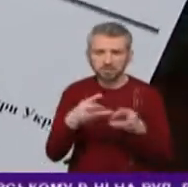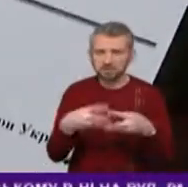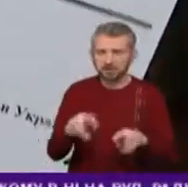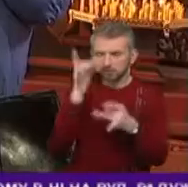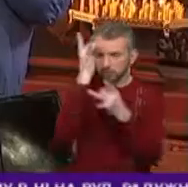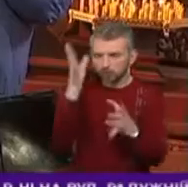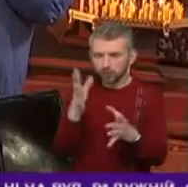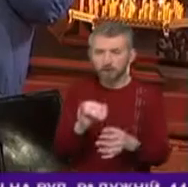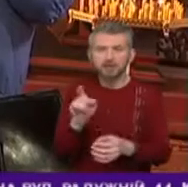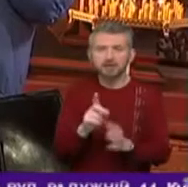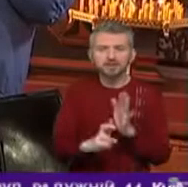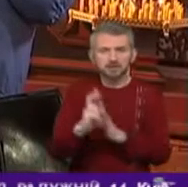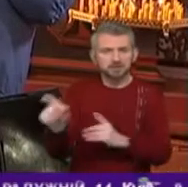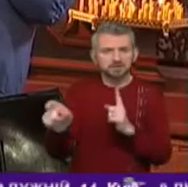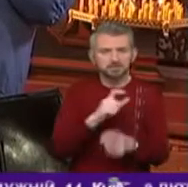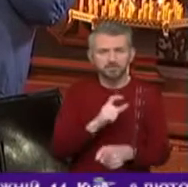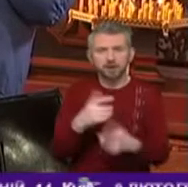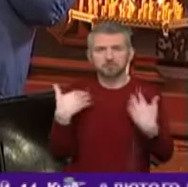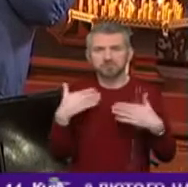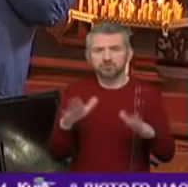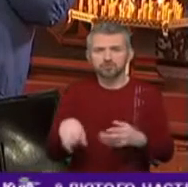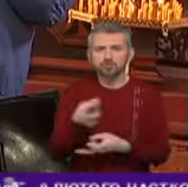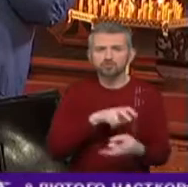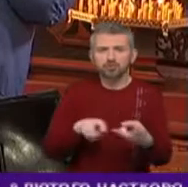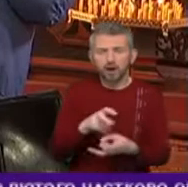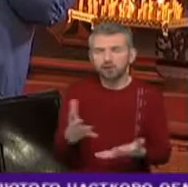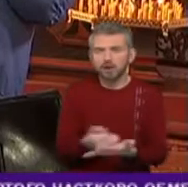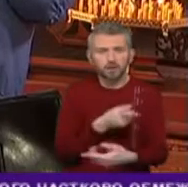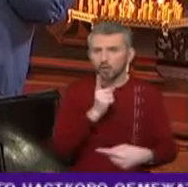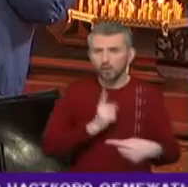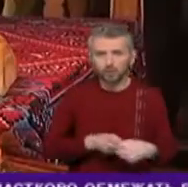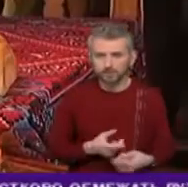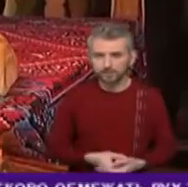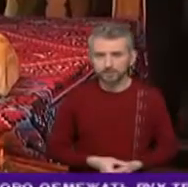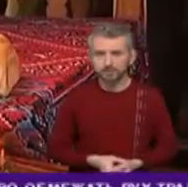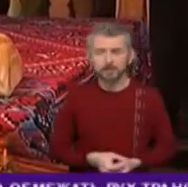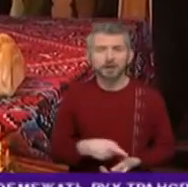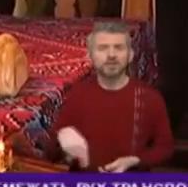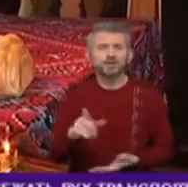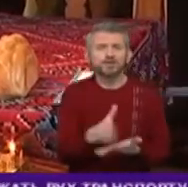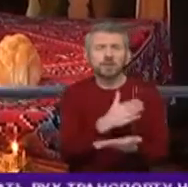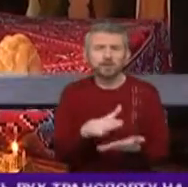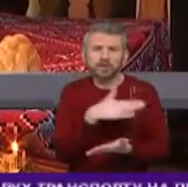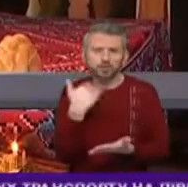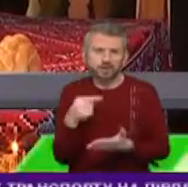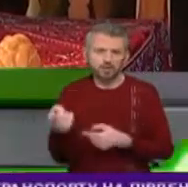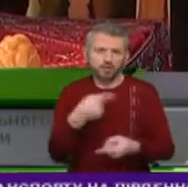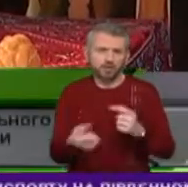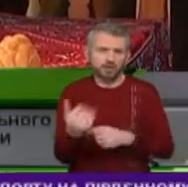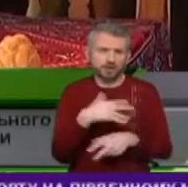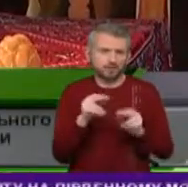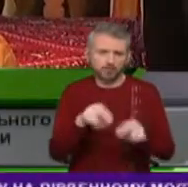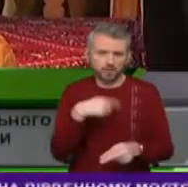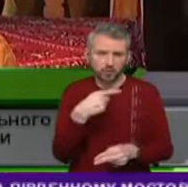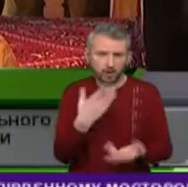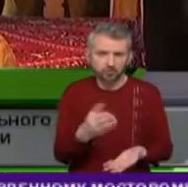культури. Із лаври відписали, що плащаницю шукають, але не можуть знайти. Вони взагалі не хотіли її повертати, так чесно